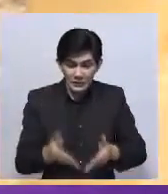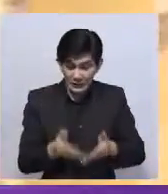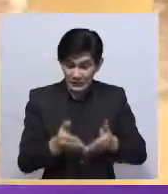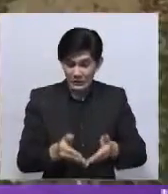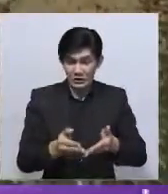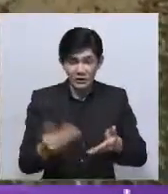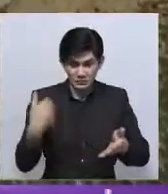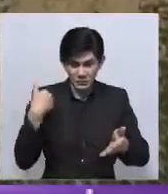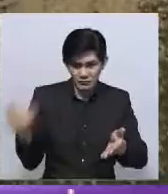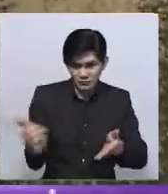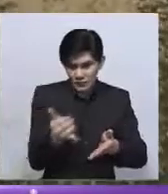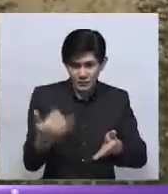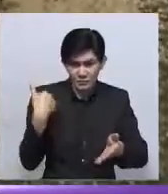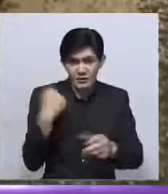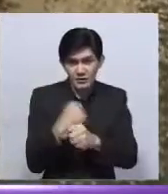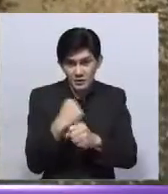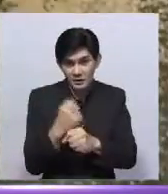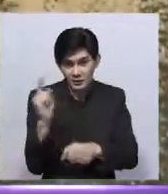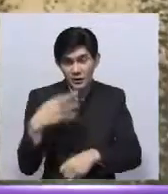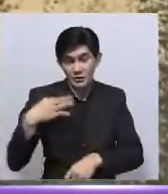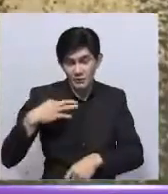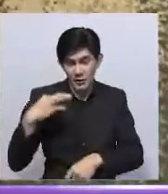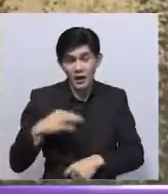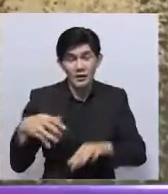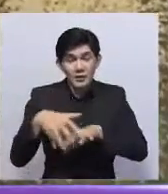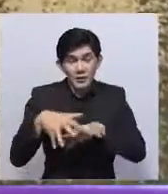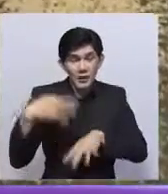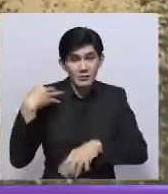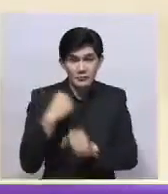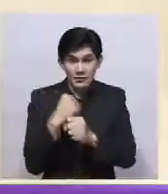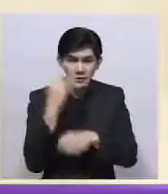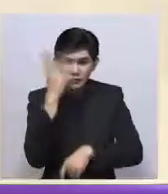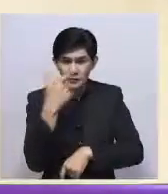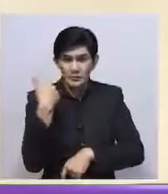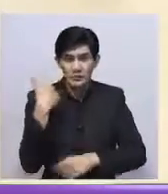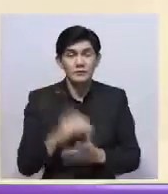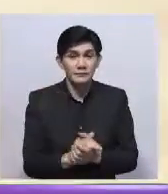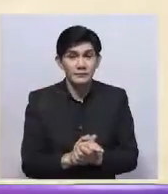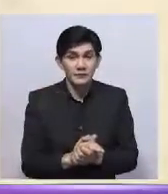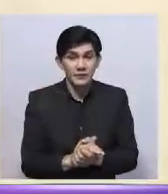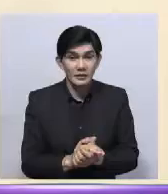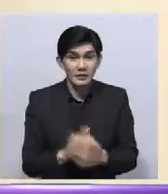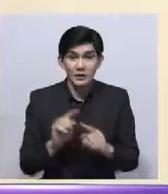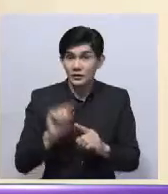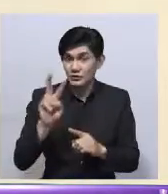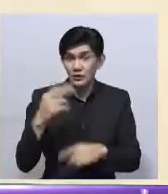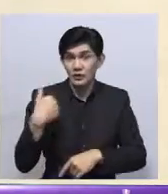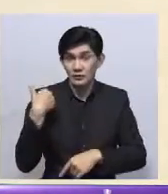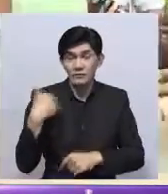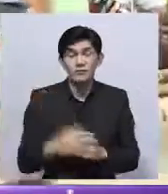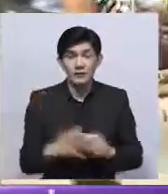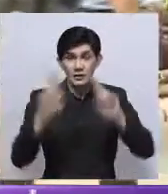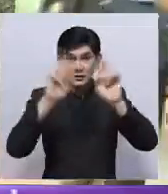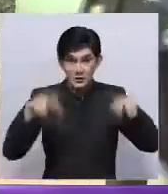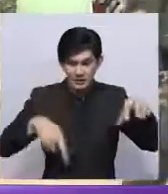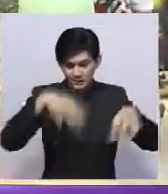ที่นั่งสุพรรณหงส์จำลองต้องบอกว่าประดิษฐ์มาจากผ้าไหมศิลปาชีพค ่ะสวยงามมากนะคะส่วนโซนที่2ค่ะก็จะมีร้านค้